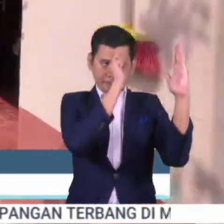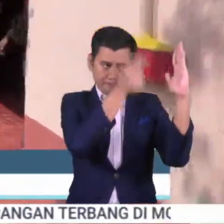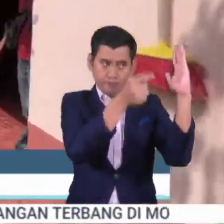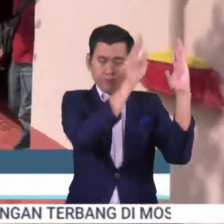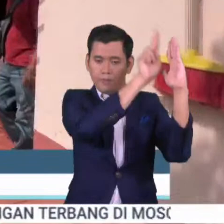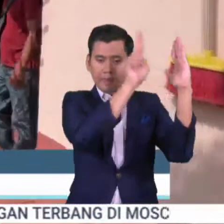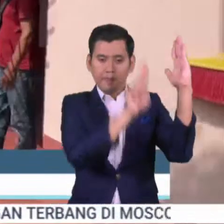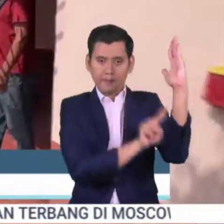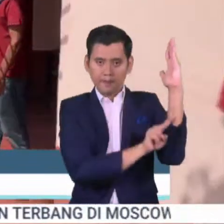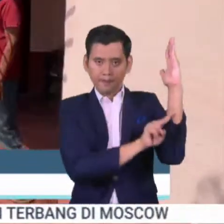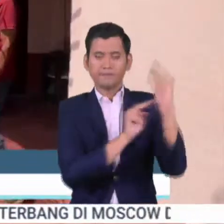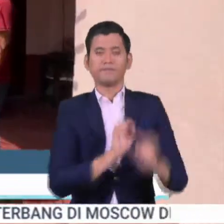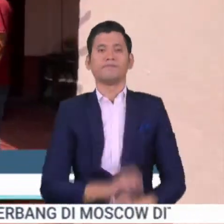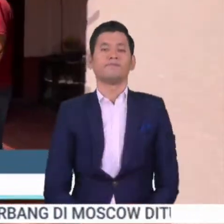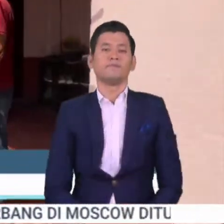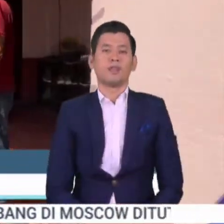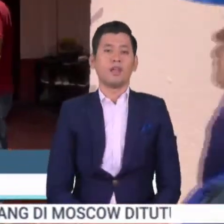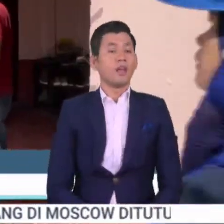ini, supaya